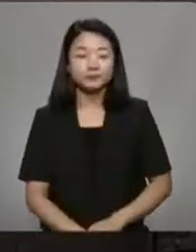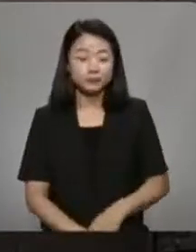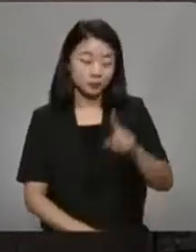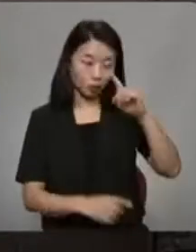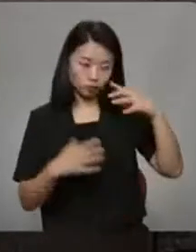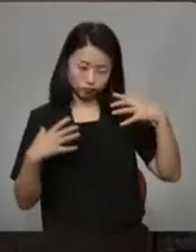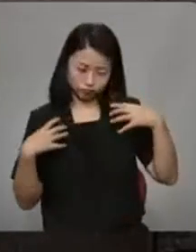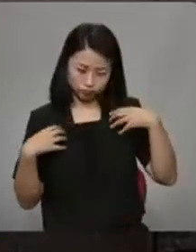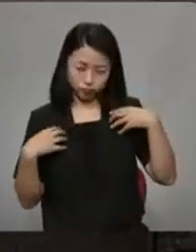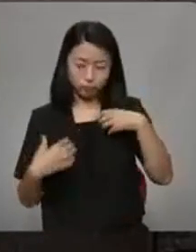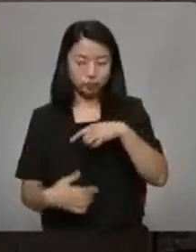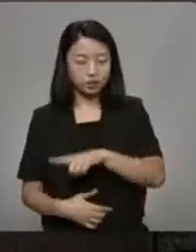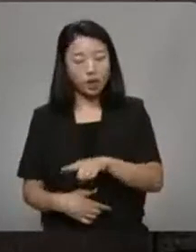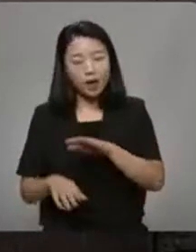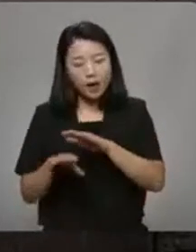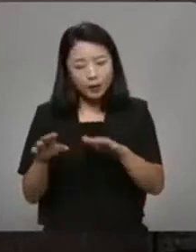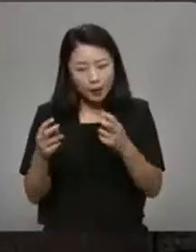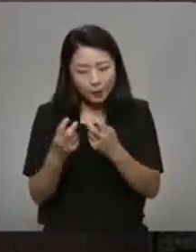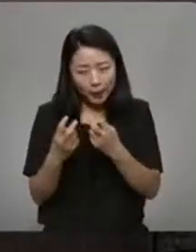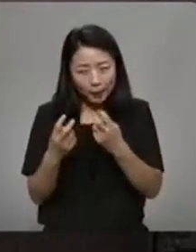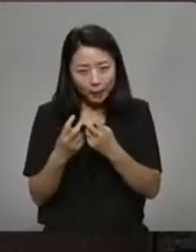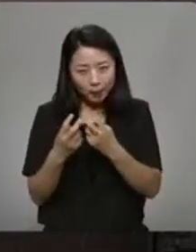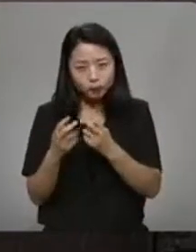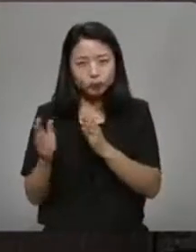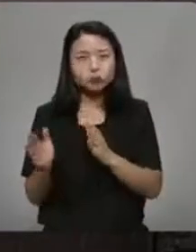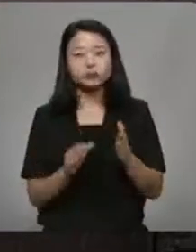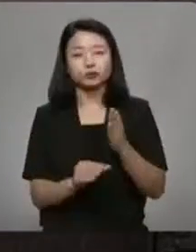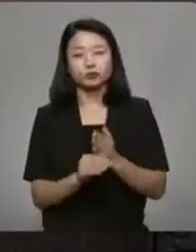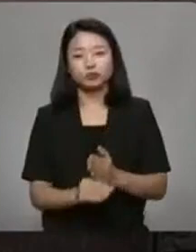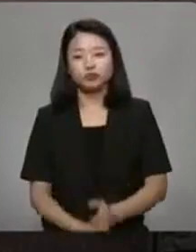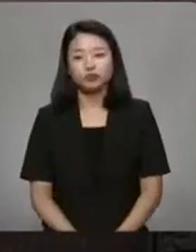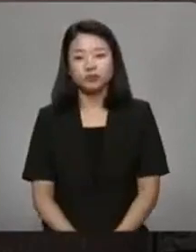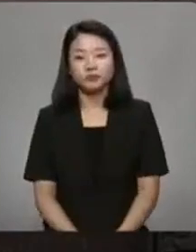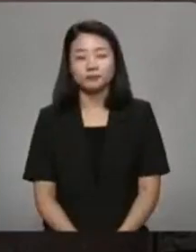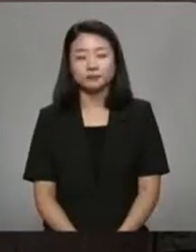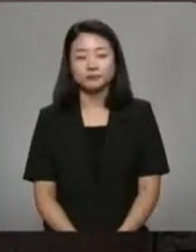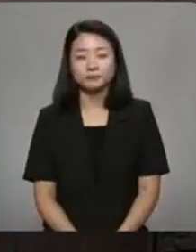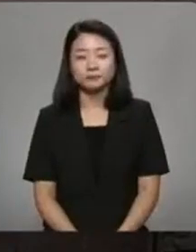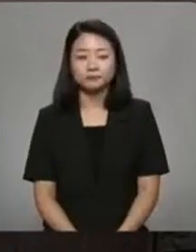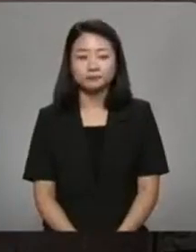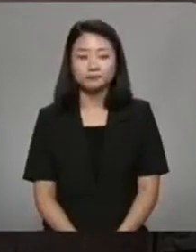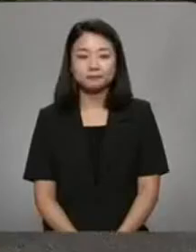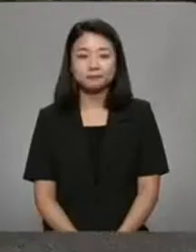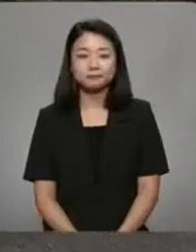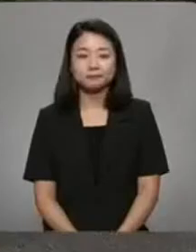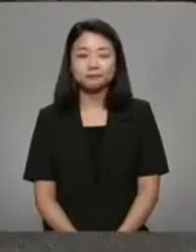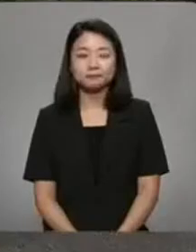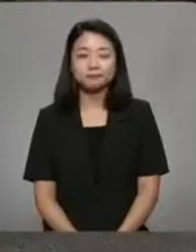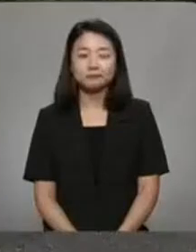정부와 자치단체 모두 대책 마련을 서두르고 있습니다. 정창환 기자입니다.